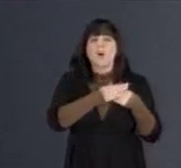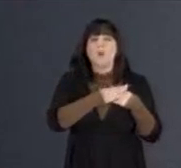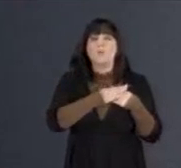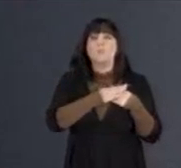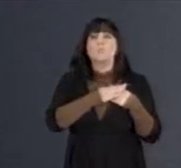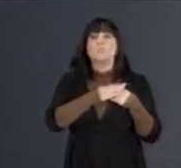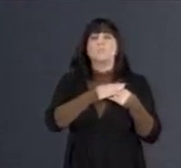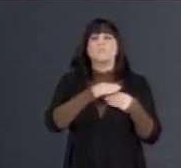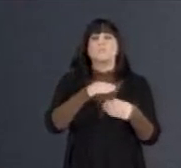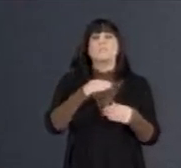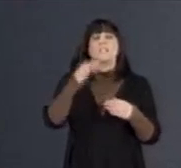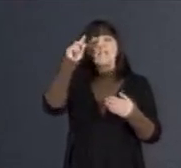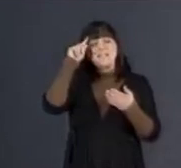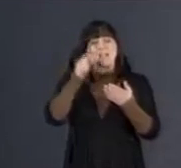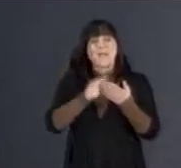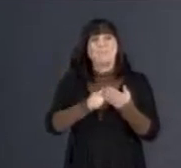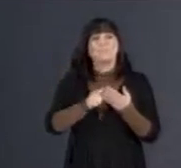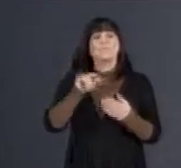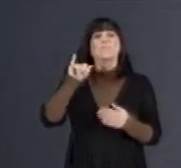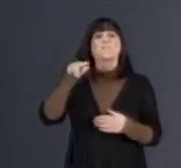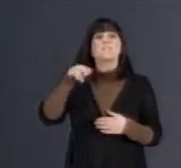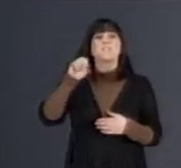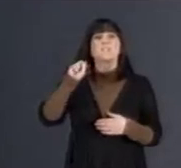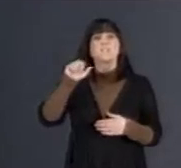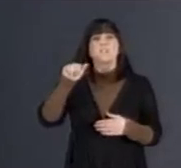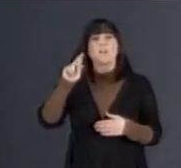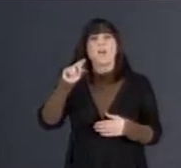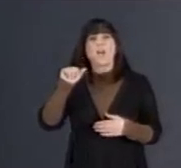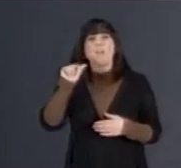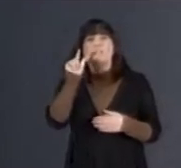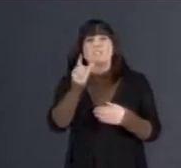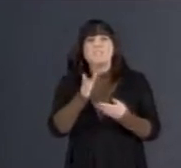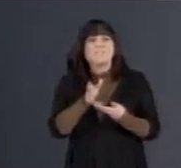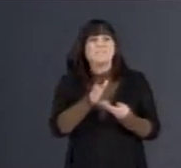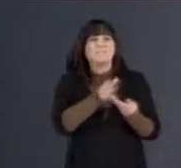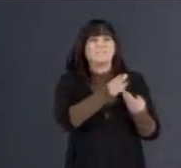għedin jġu n-warbin u dana